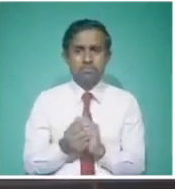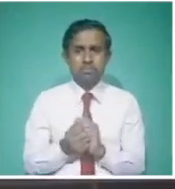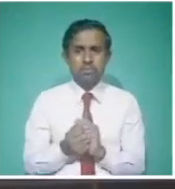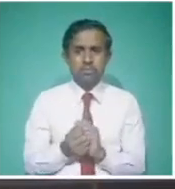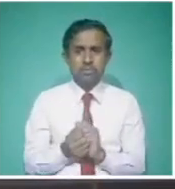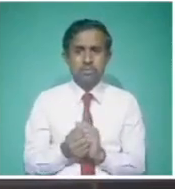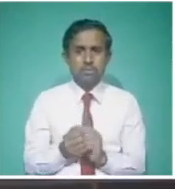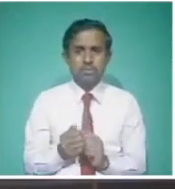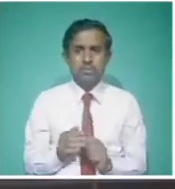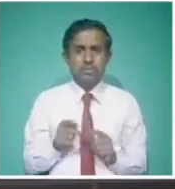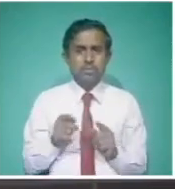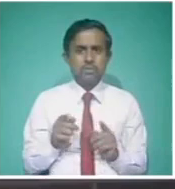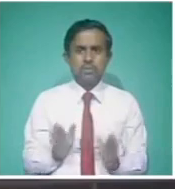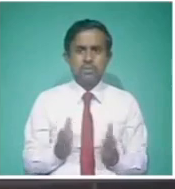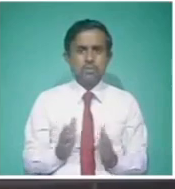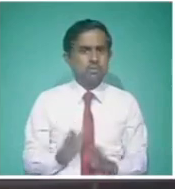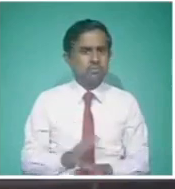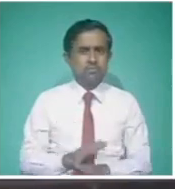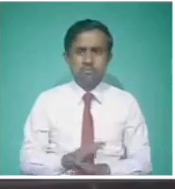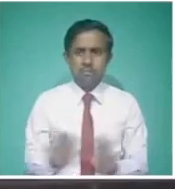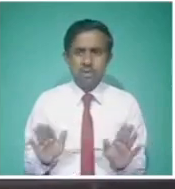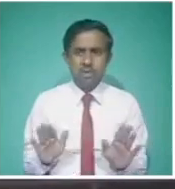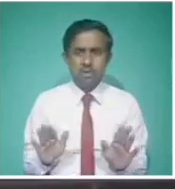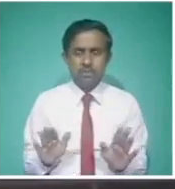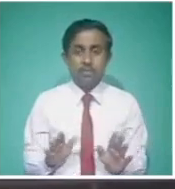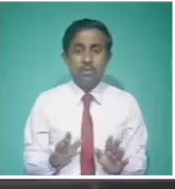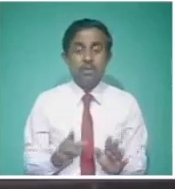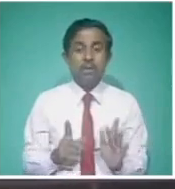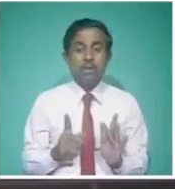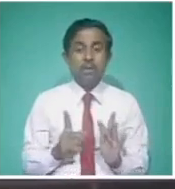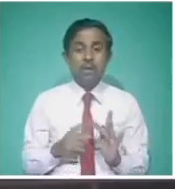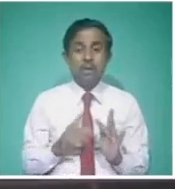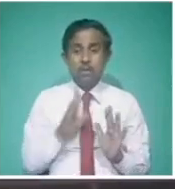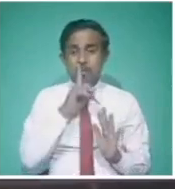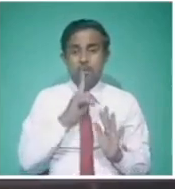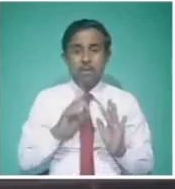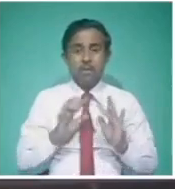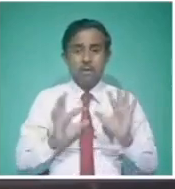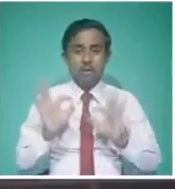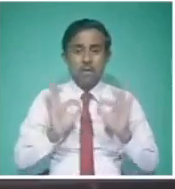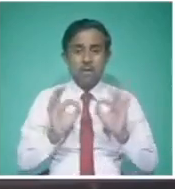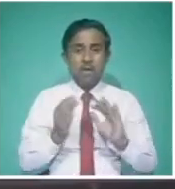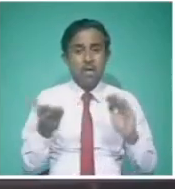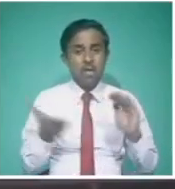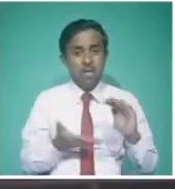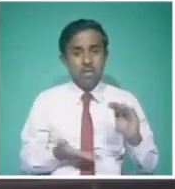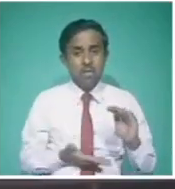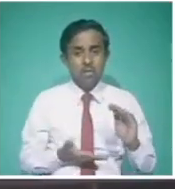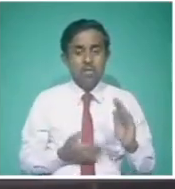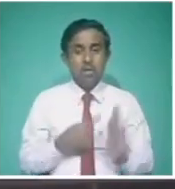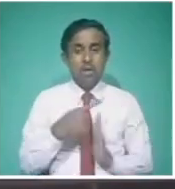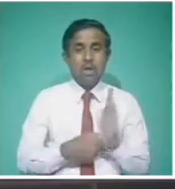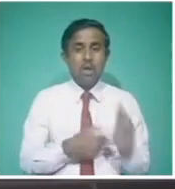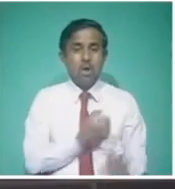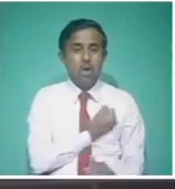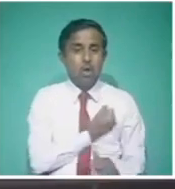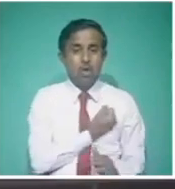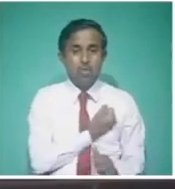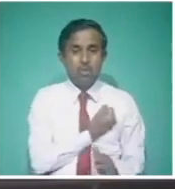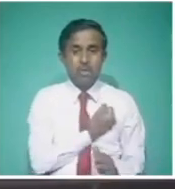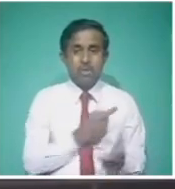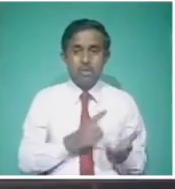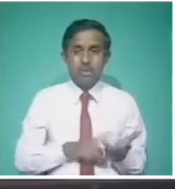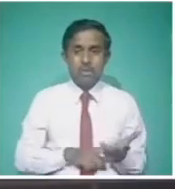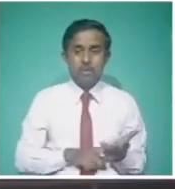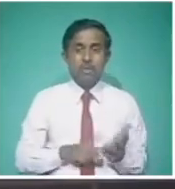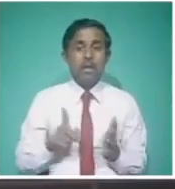කිරීමක් සිදුවිය නොහැකි. ඒ වගේම රක්ෂණ සංස්ථාව යටතේ තියෙන ලංකා හොස්පිටල්ස් වෙන්න පුළුවන්, එහෙම